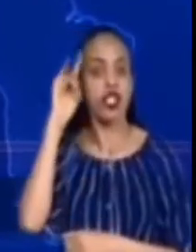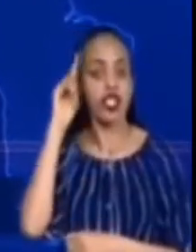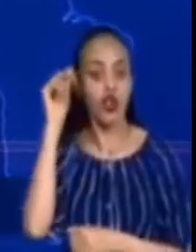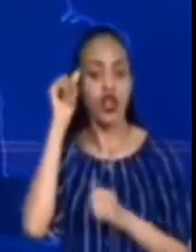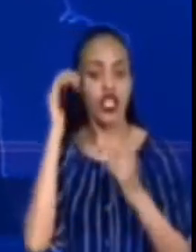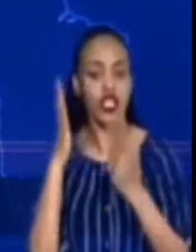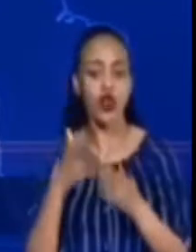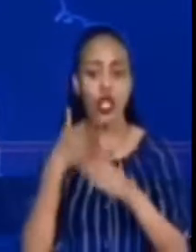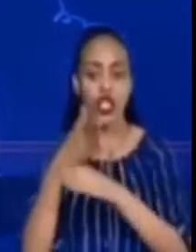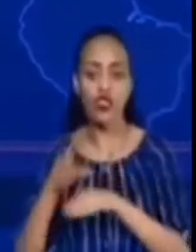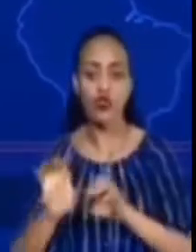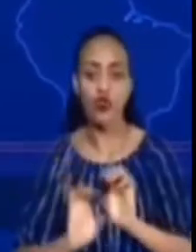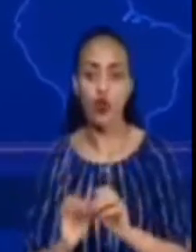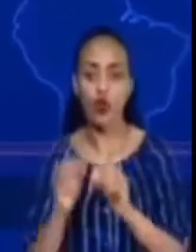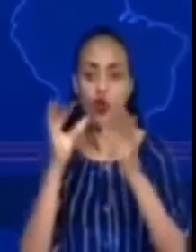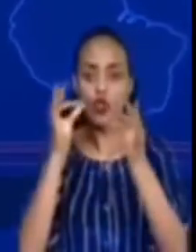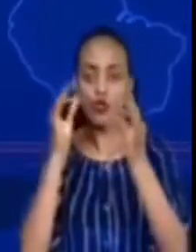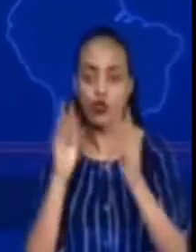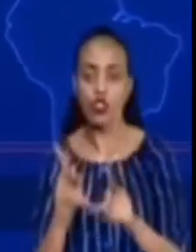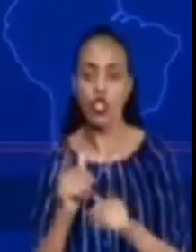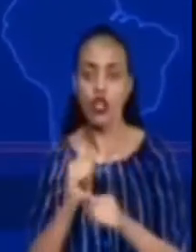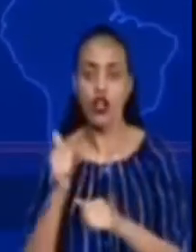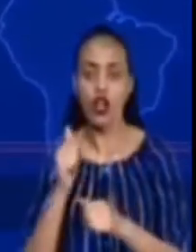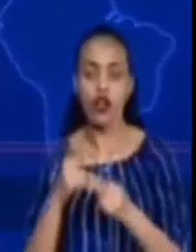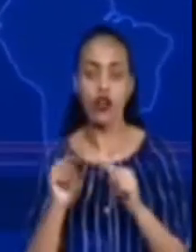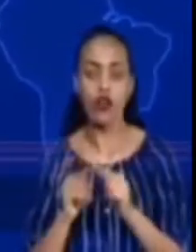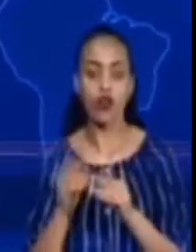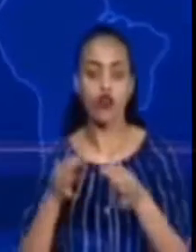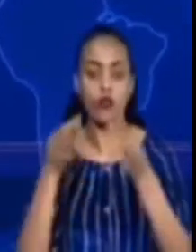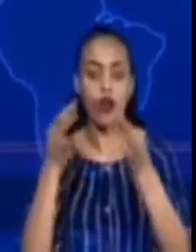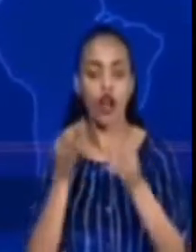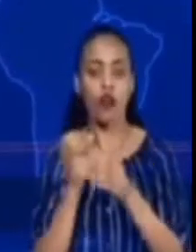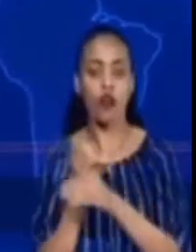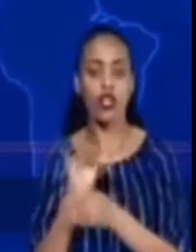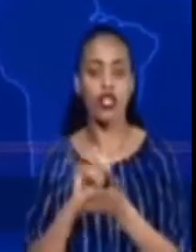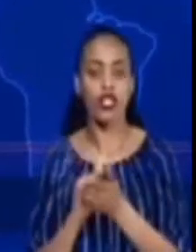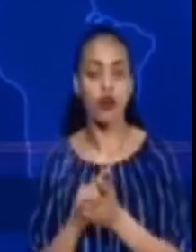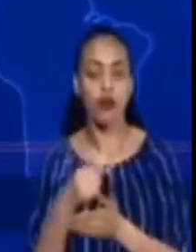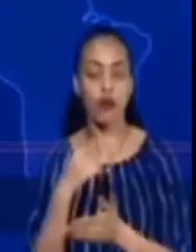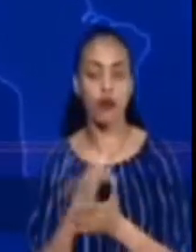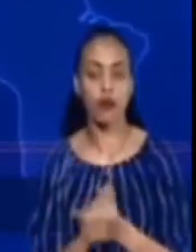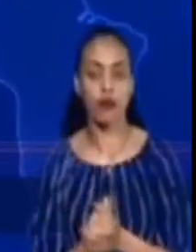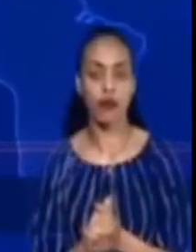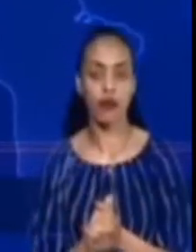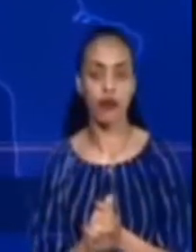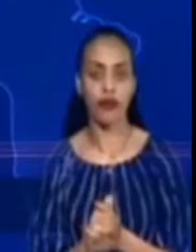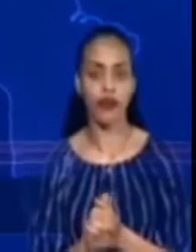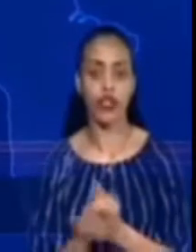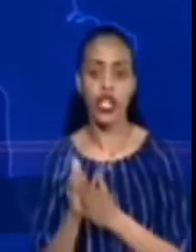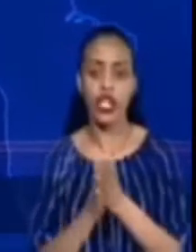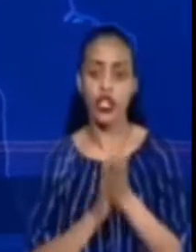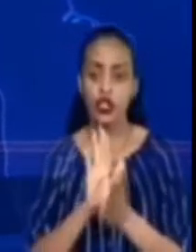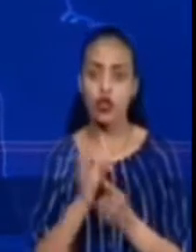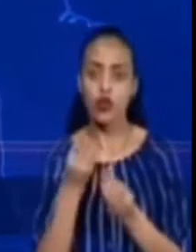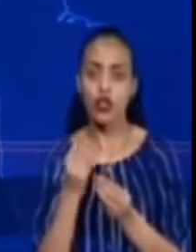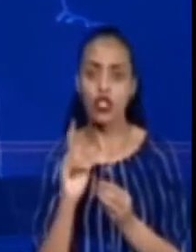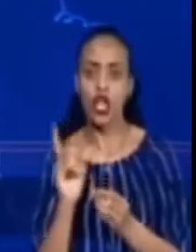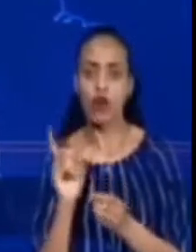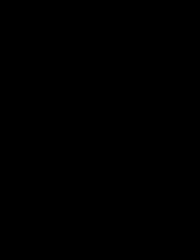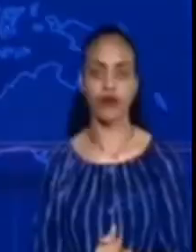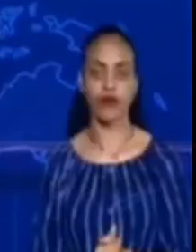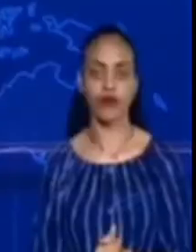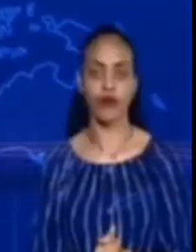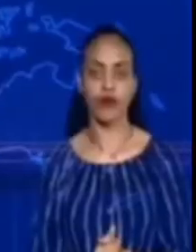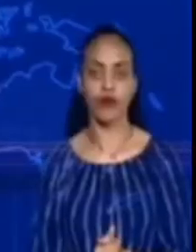ላሳያችሁ ወራነ ጣለ አልቻለም። በከሎ ለረት ሃለ እንደብኒ አልቻለም። ወይ ተማሩት ዲዲ ይወልስ ፌንት ሲነክል ማሩ